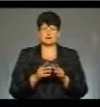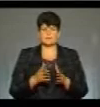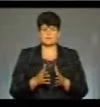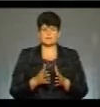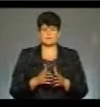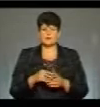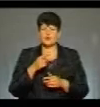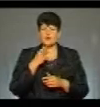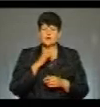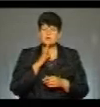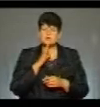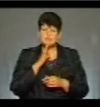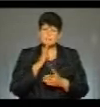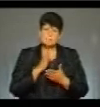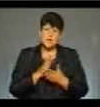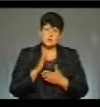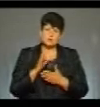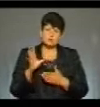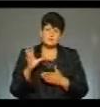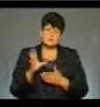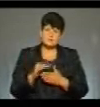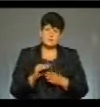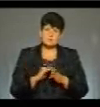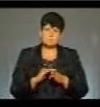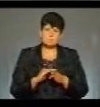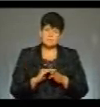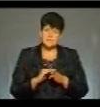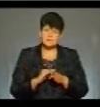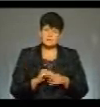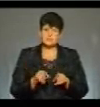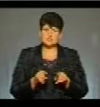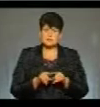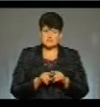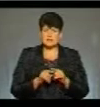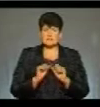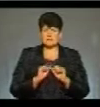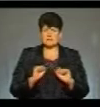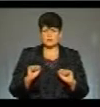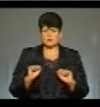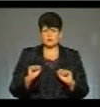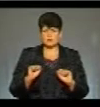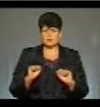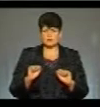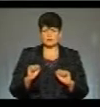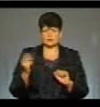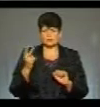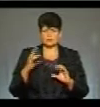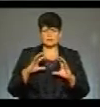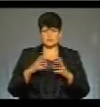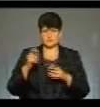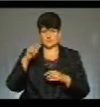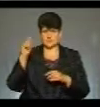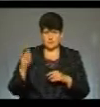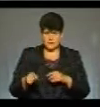Каже жіночка, що мали бути всі прізвища, так як в героїв вітчизняної війни, всі мали тако йти